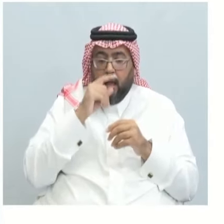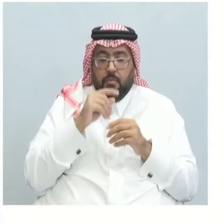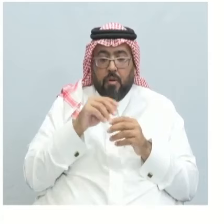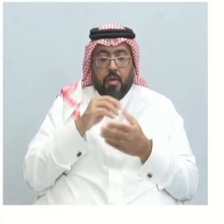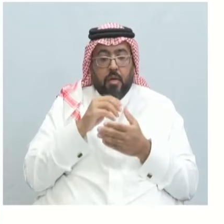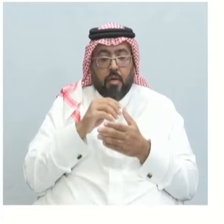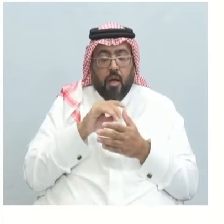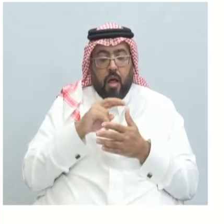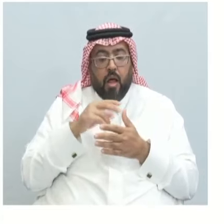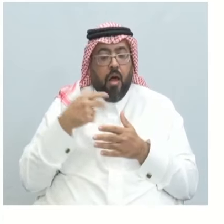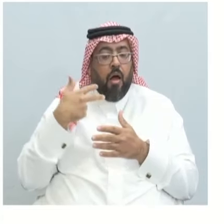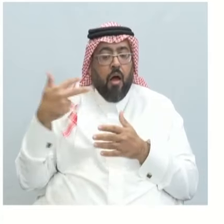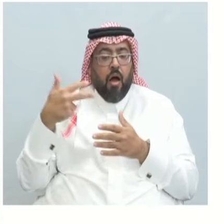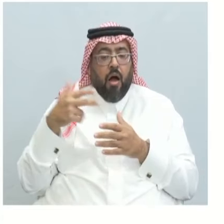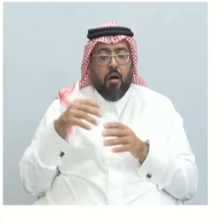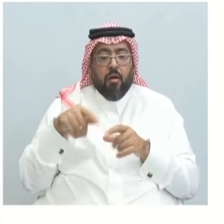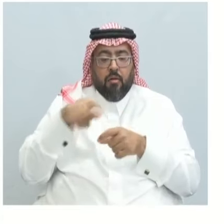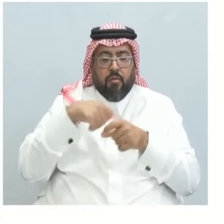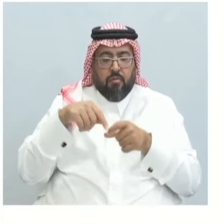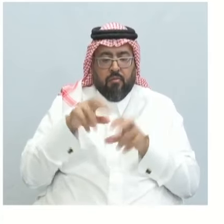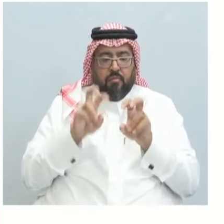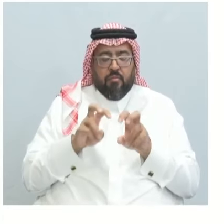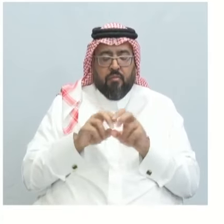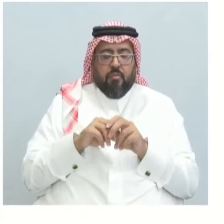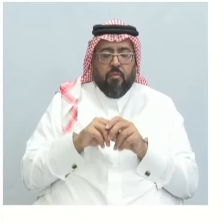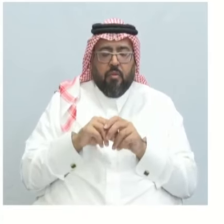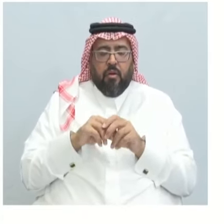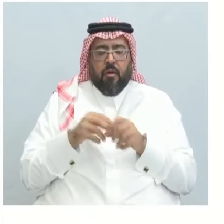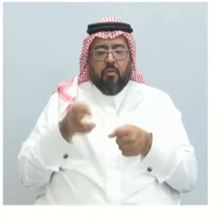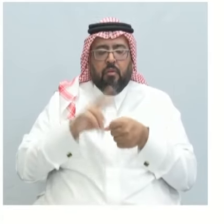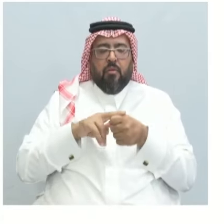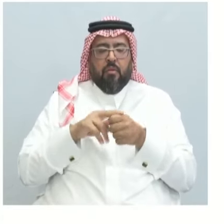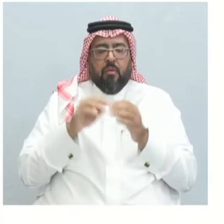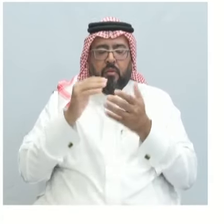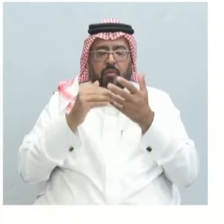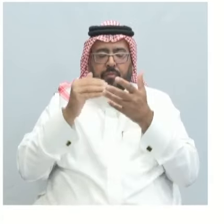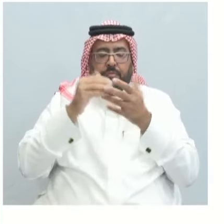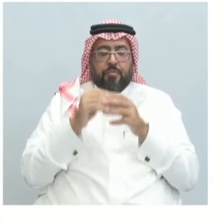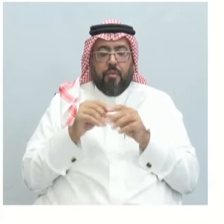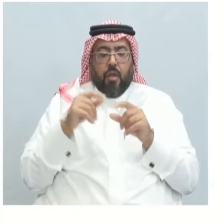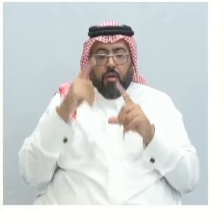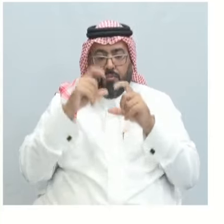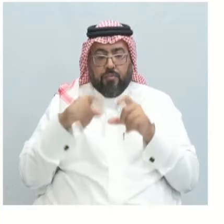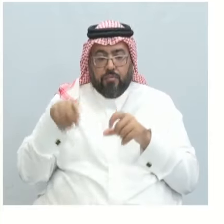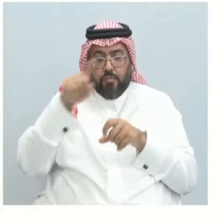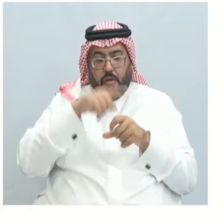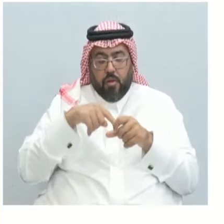الغاء تجزئه محرك الاقراص بحاسبك واعاده ترتيبه بصوره